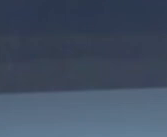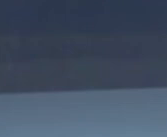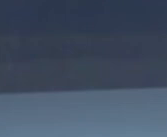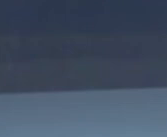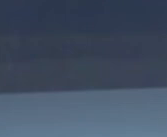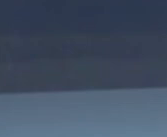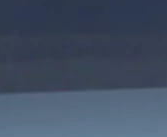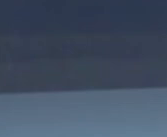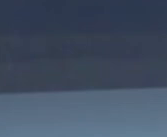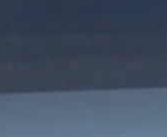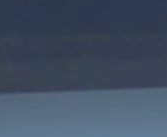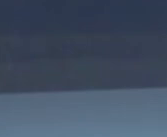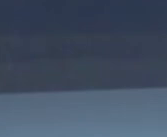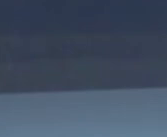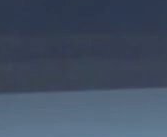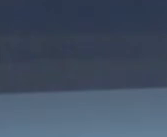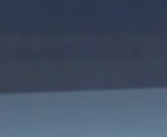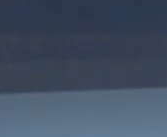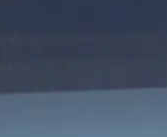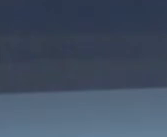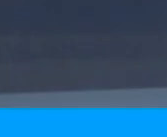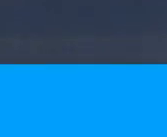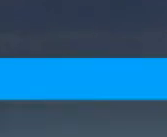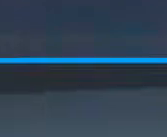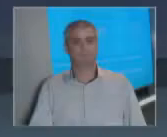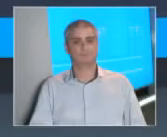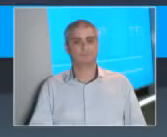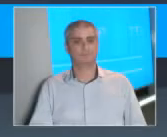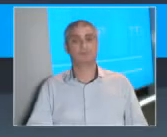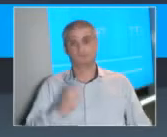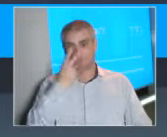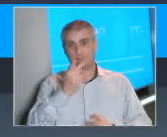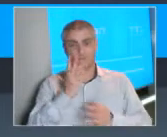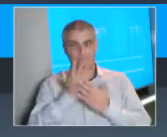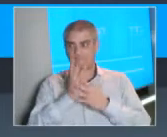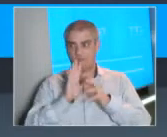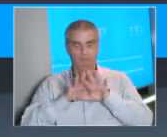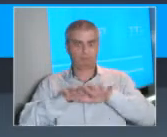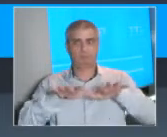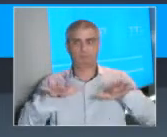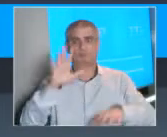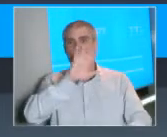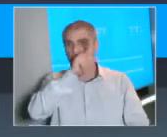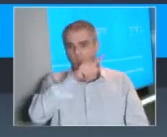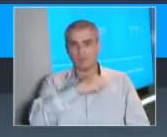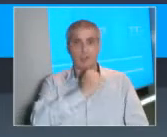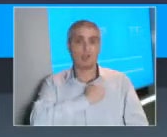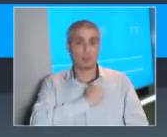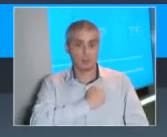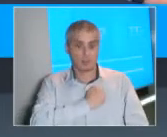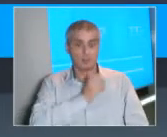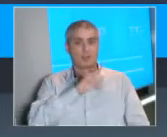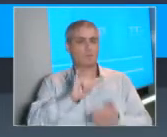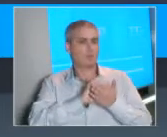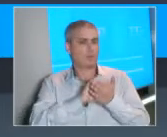כן, בעלת וירוס הקורונה, היא משתוללת בסין, אבל אנחנו רואים כבר גרורות, גם באירופה, גם בקנדה, גם